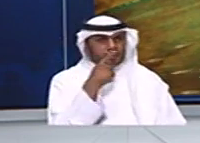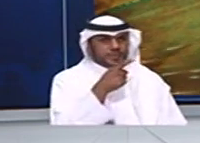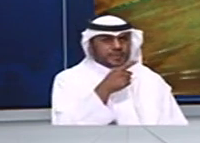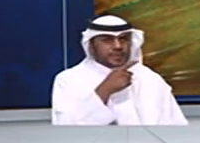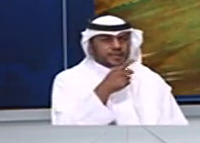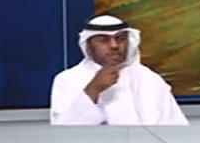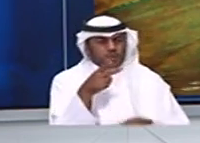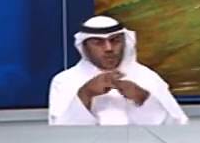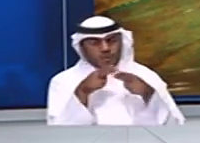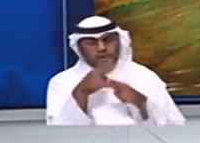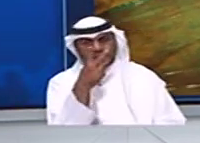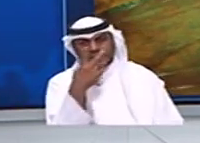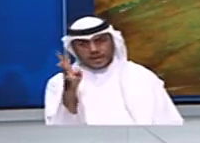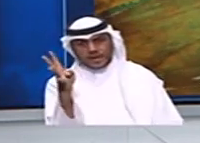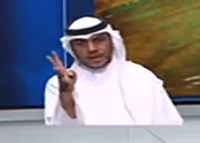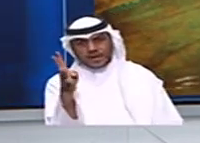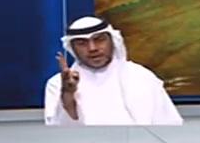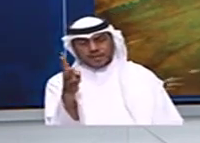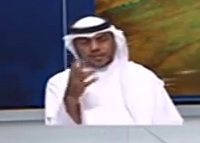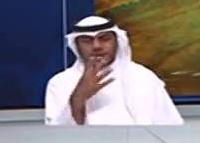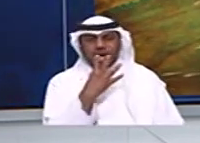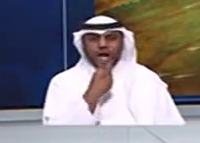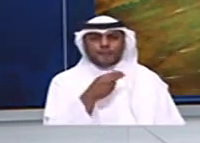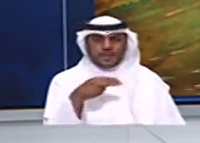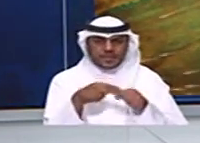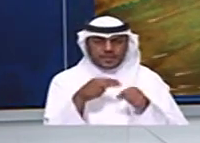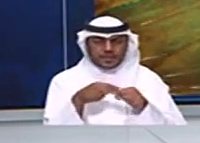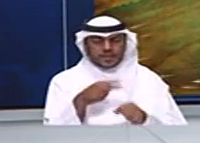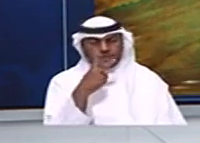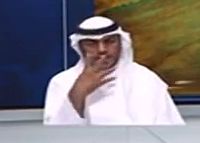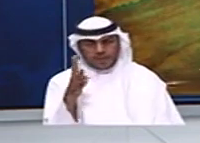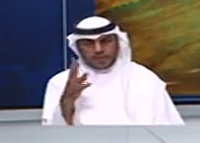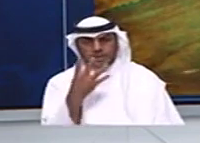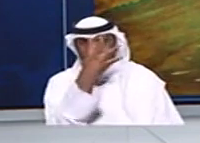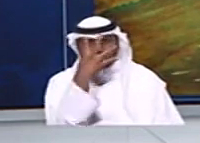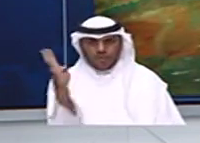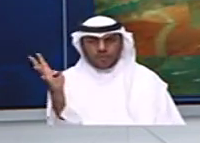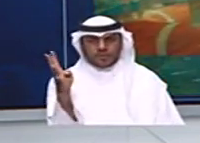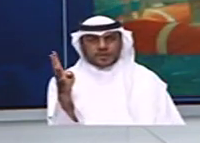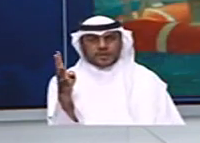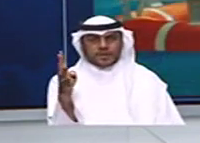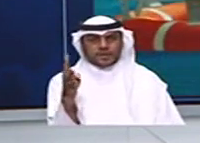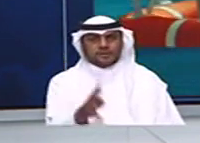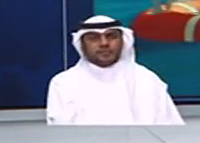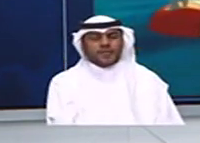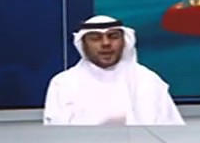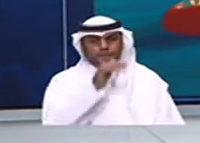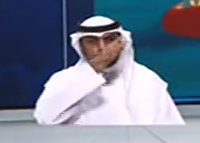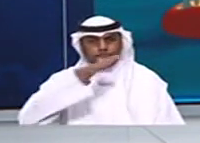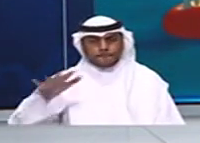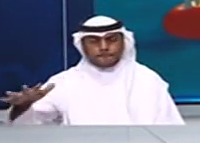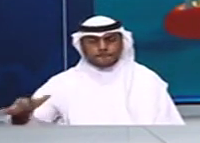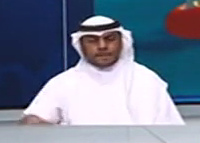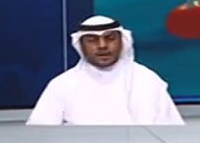مدينة الكويت 42 درجة مئوية. الأحمد والخيران ما بين 42 إلى 44 درجة مئوية. الأجواء البحرية بشكل عام